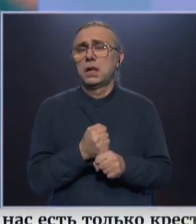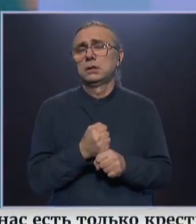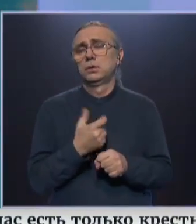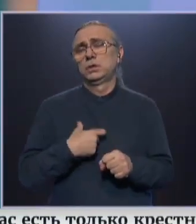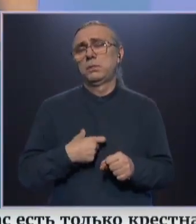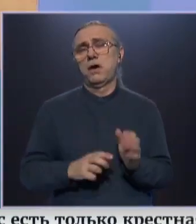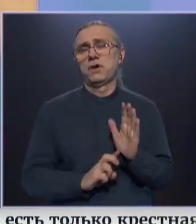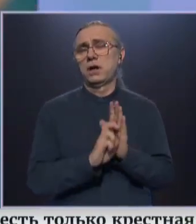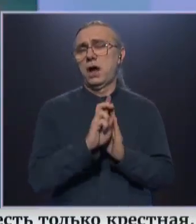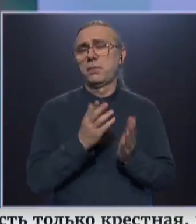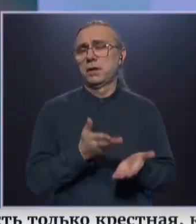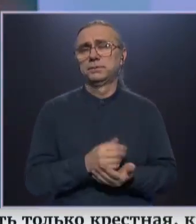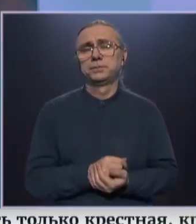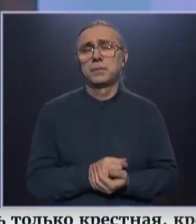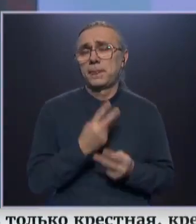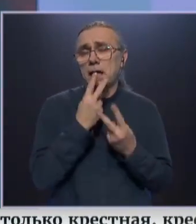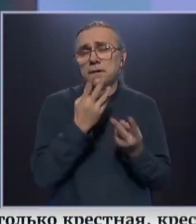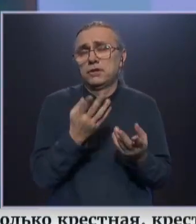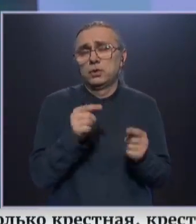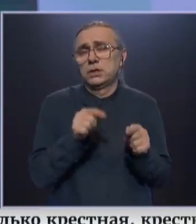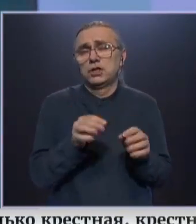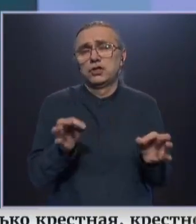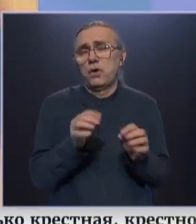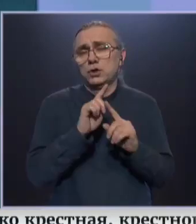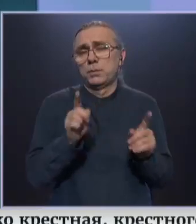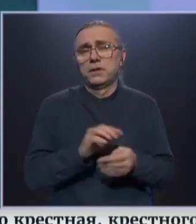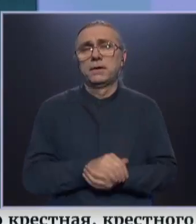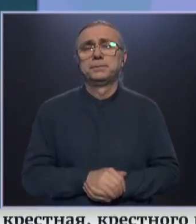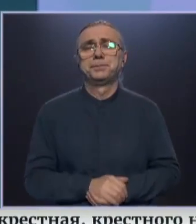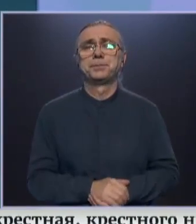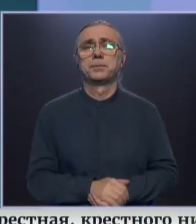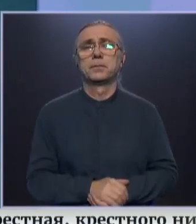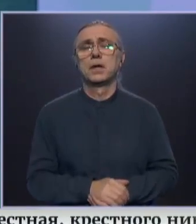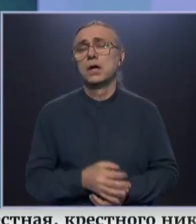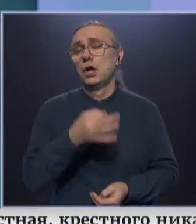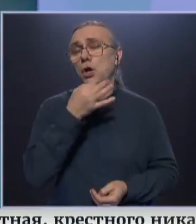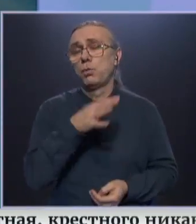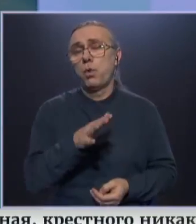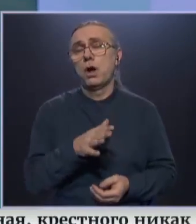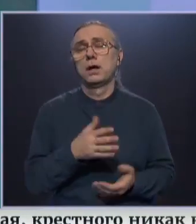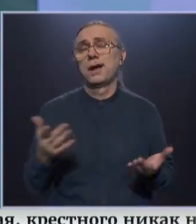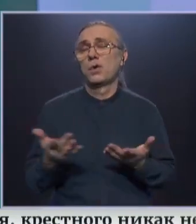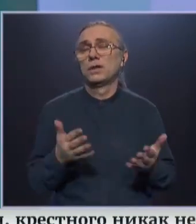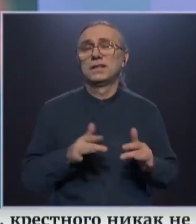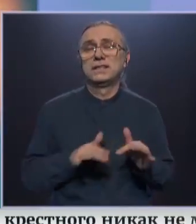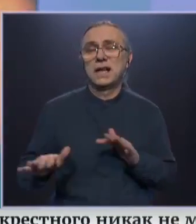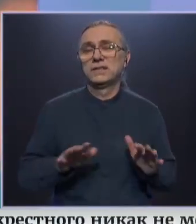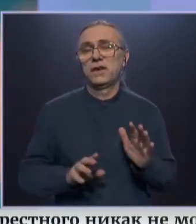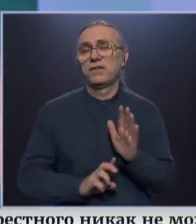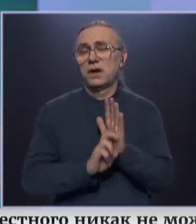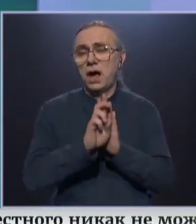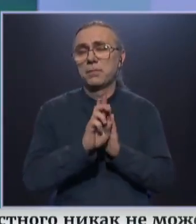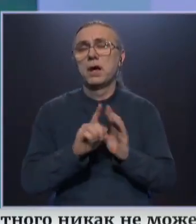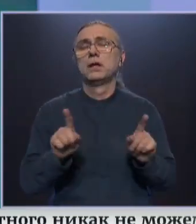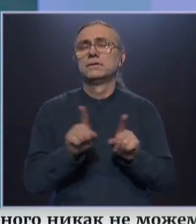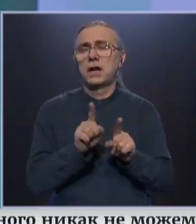пришли. Я не вижу здесь ничего особого. Но я уже не говорю про то, что любое какое-то действие в храме, оно все